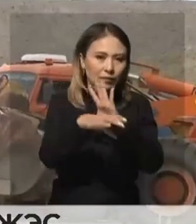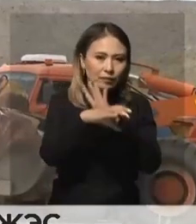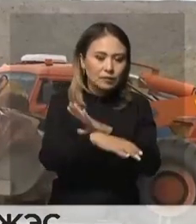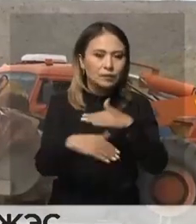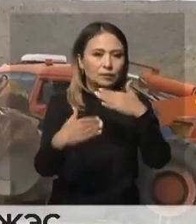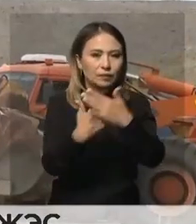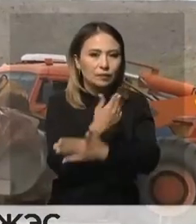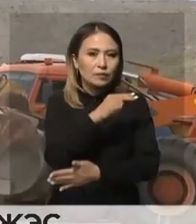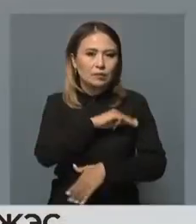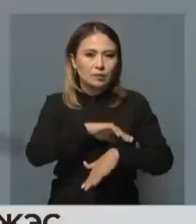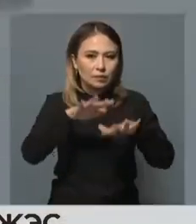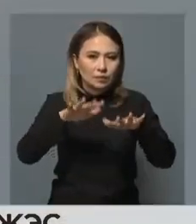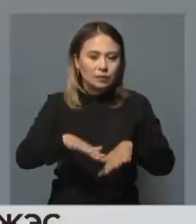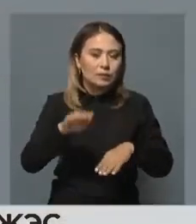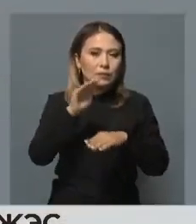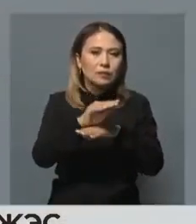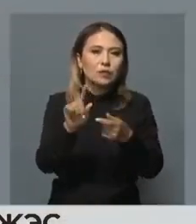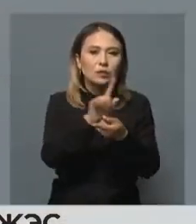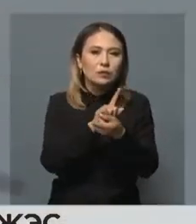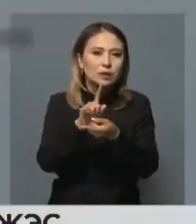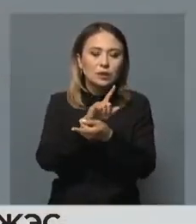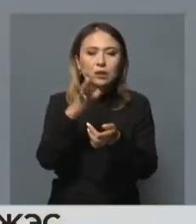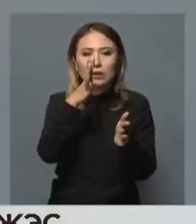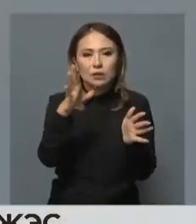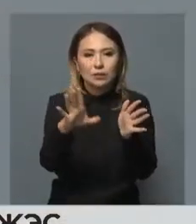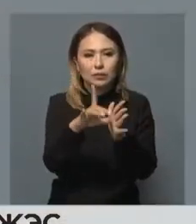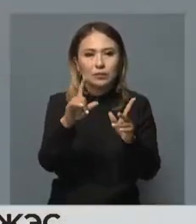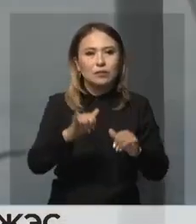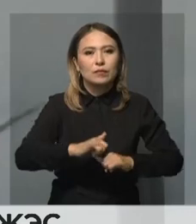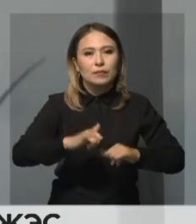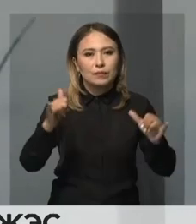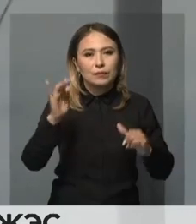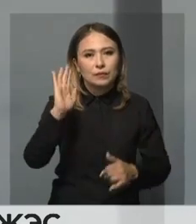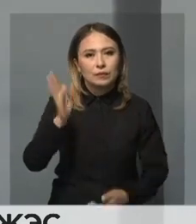жаңа жұмыс орындарын ашуға және жаңартылатын энергия көздерінің үлесін арттыруға